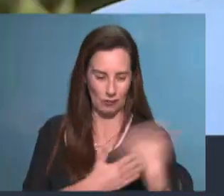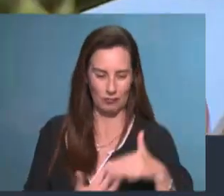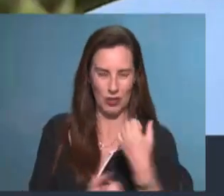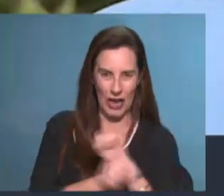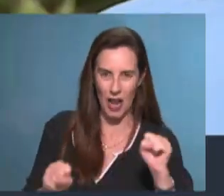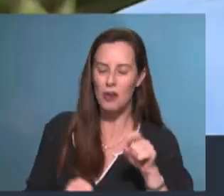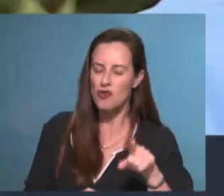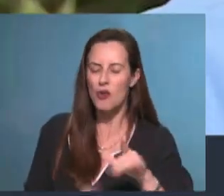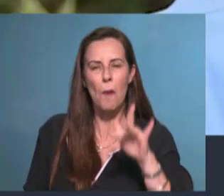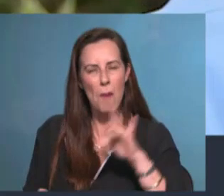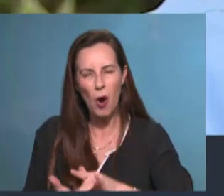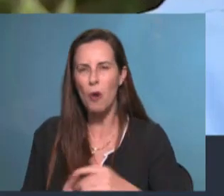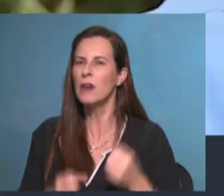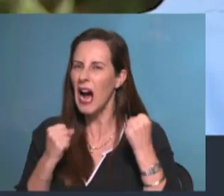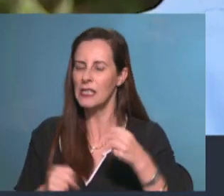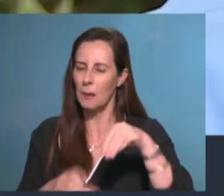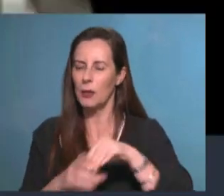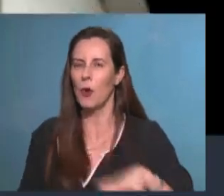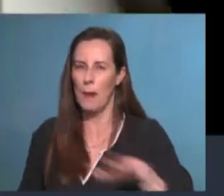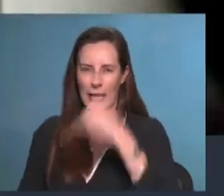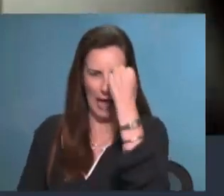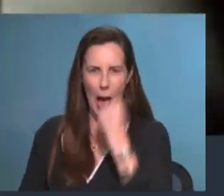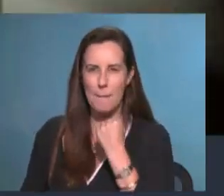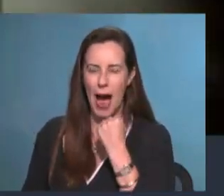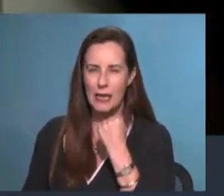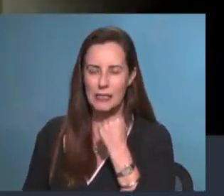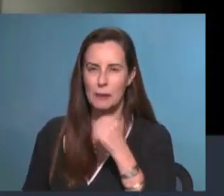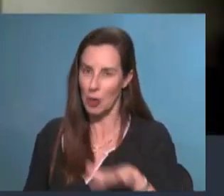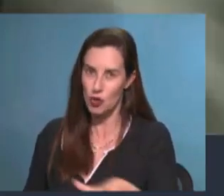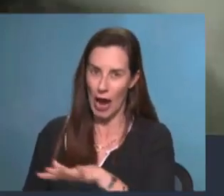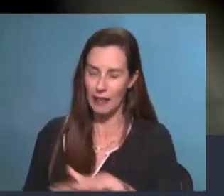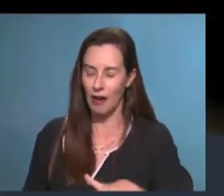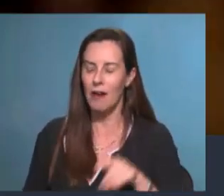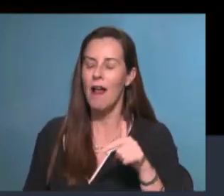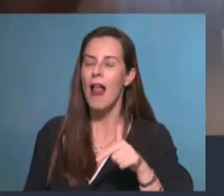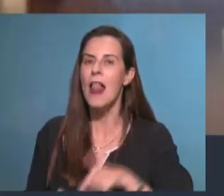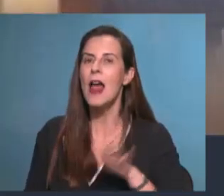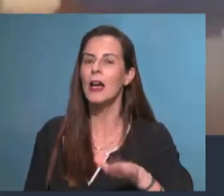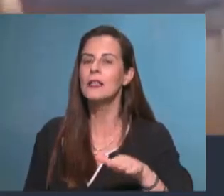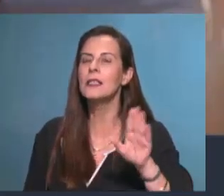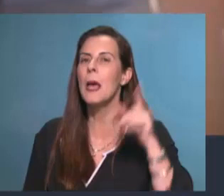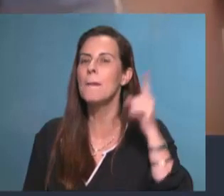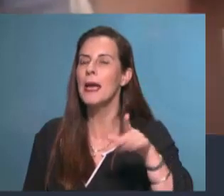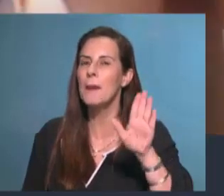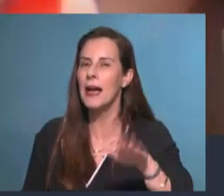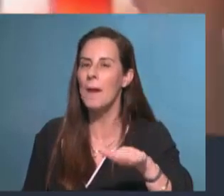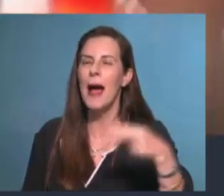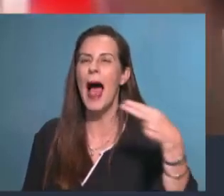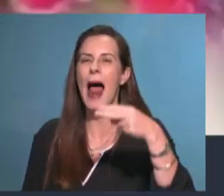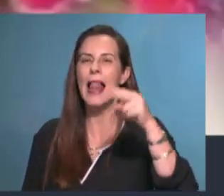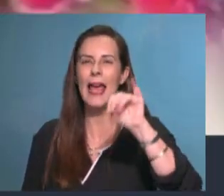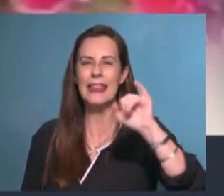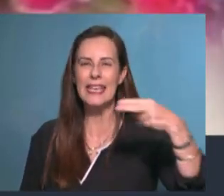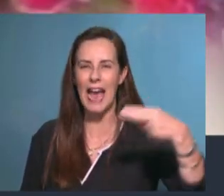מעמד דומיננטי בתוך המערכת של החמאס בשטח, ולכן הוא מאיים גם על מעמדו של אסמאעיל הנייה.